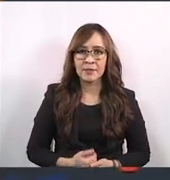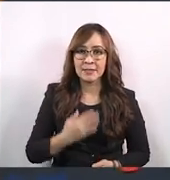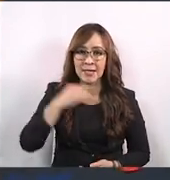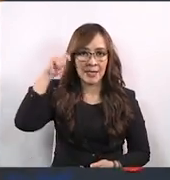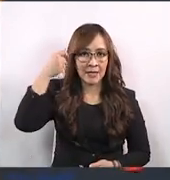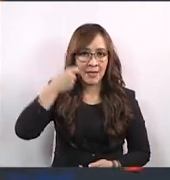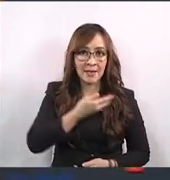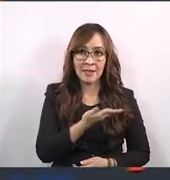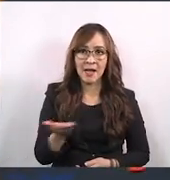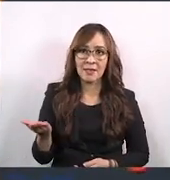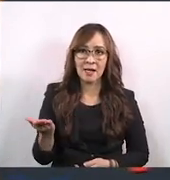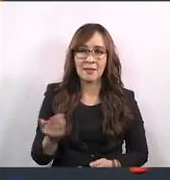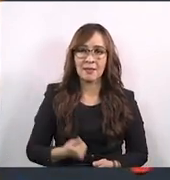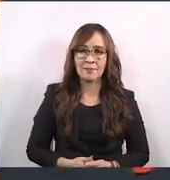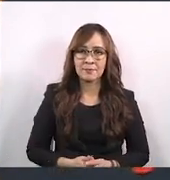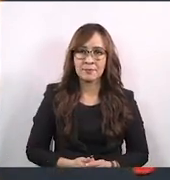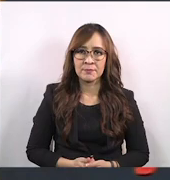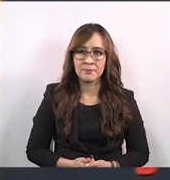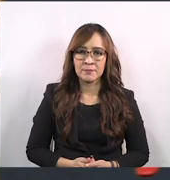Hai tapi dia Saya mau Ingatkan